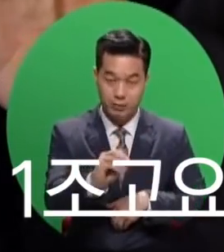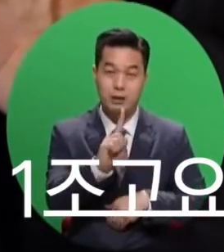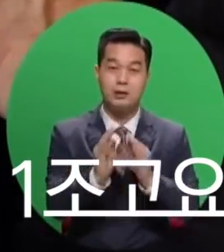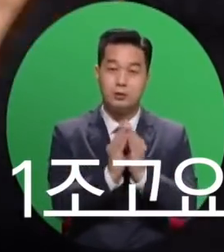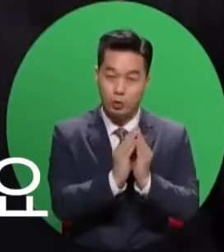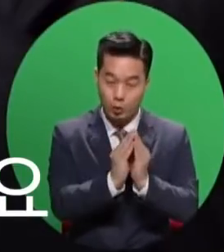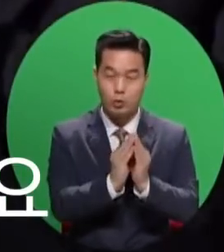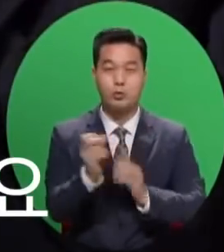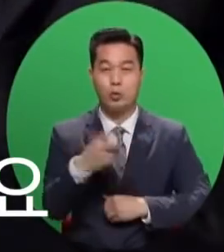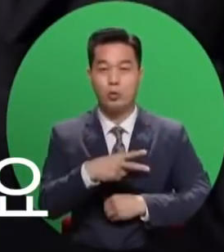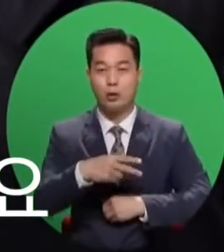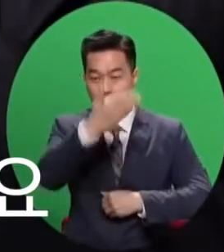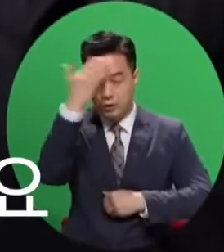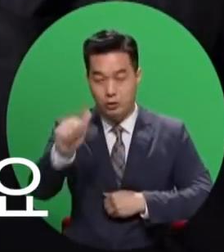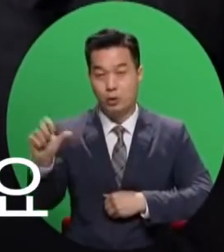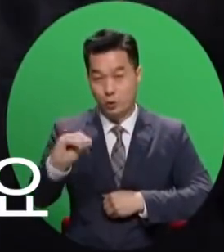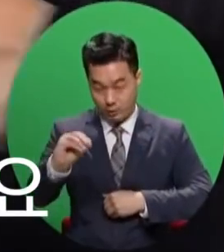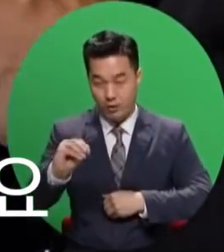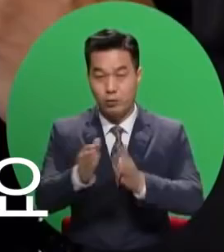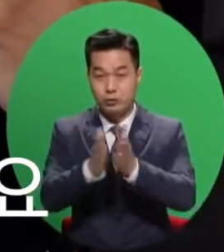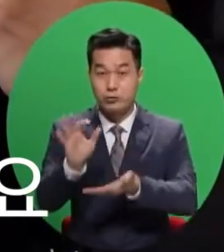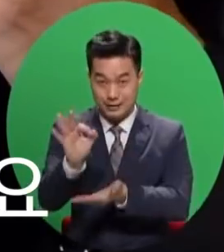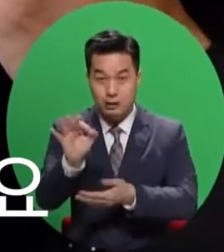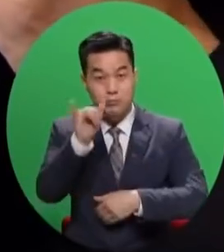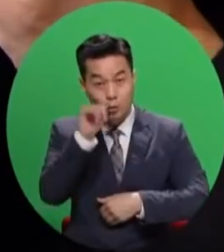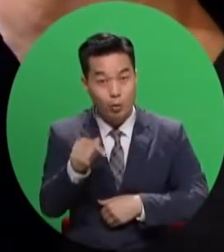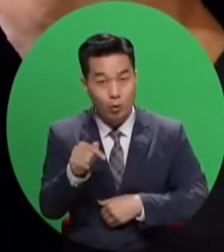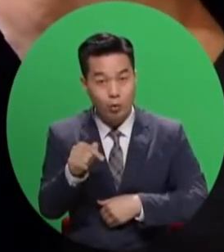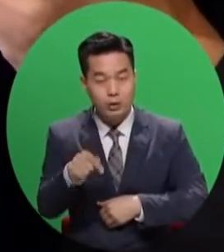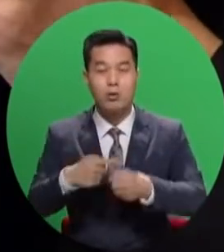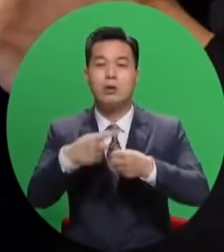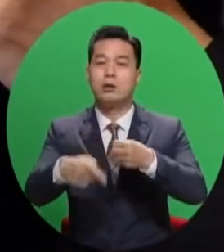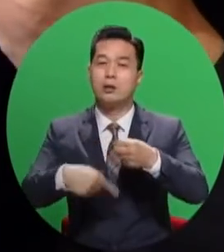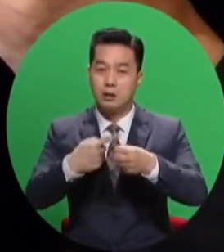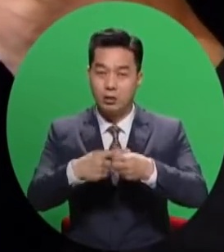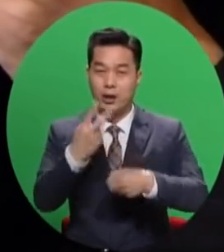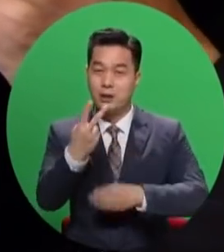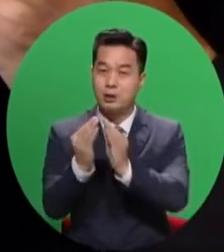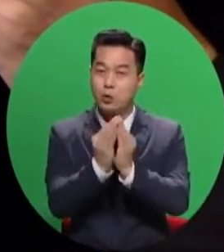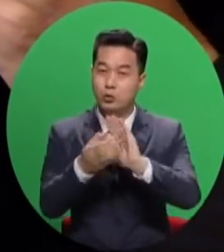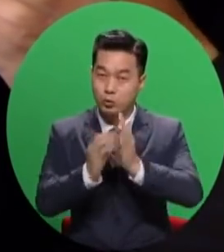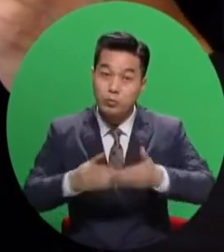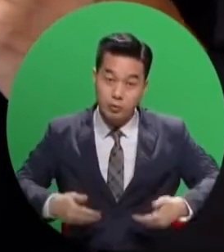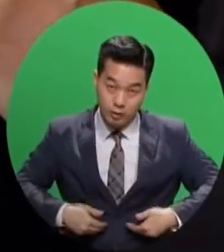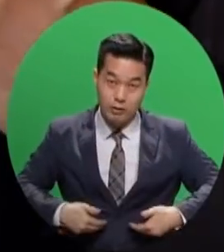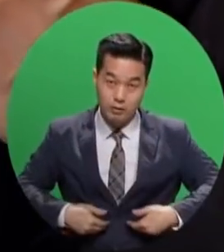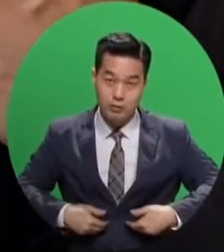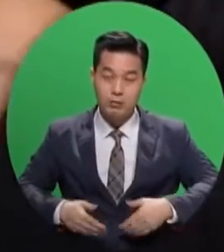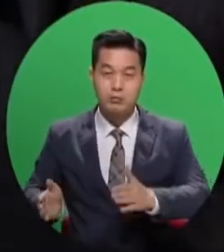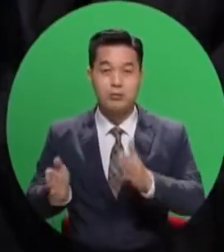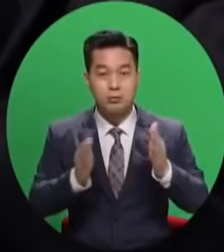주고요 총련 5천만원 또 출발 잘하는 게 있더라구요 이거 일 년에 2조 가까이 들어갑니다 그